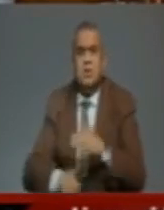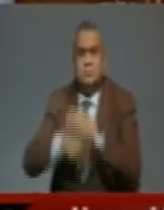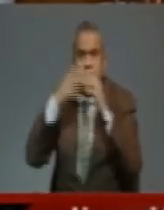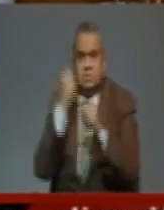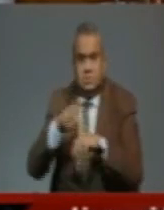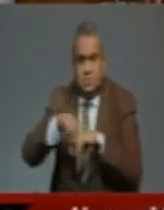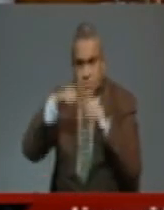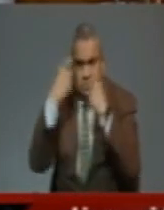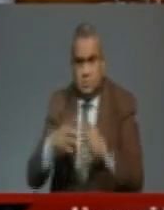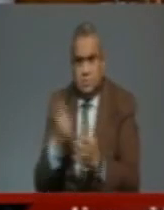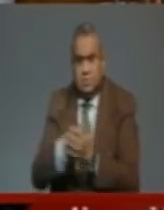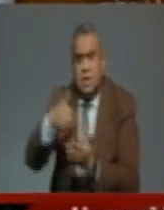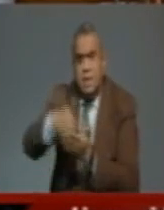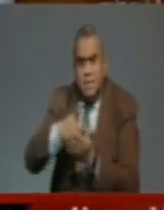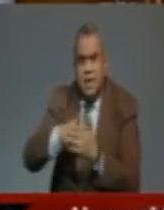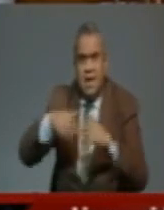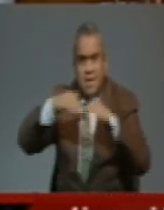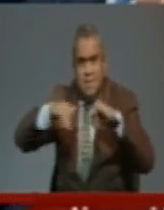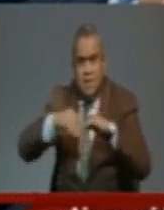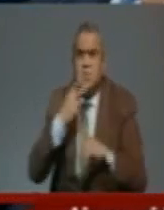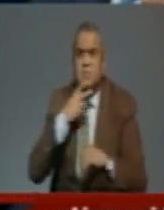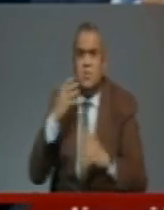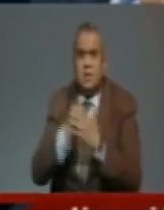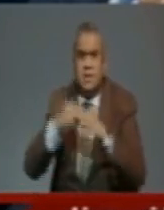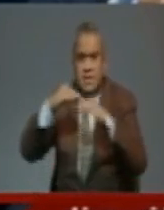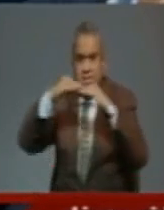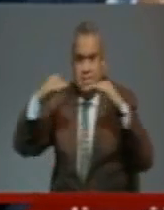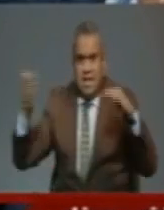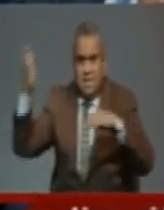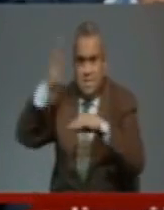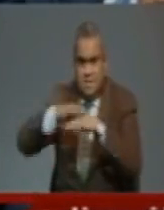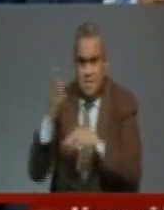معداتنا وامتلكنا قدرتنا. ده سقف الرصيف يا فندم.